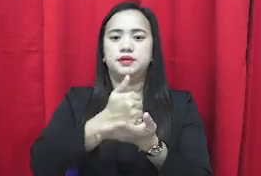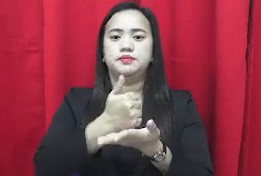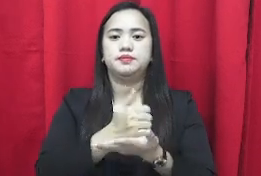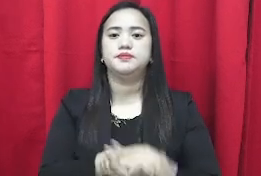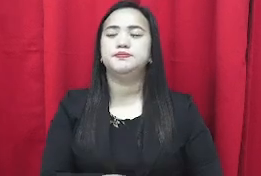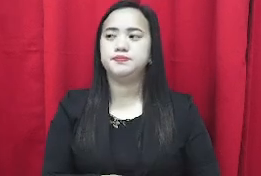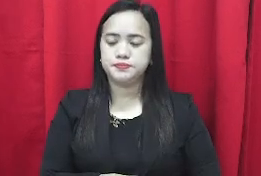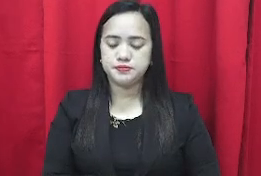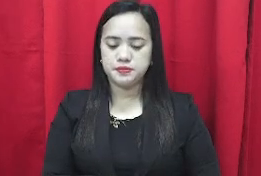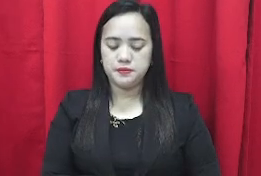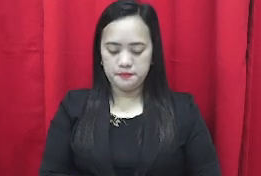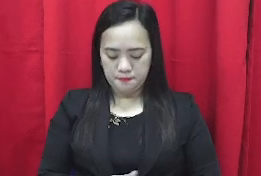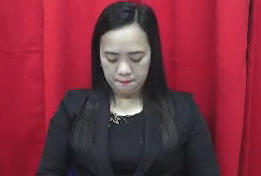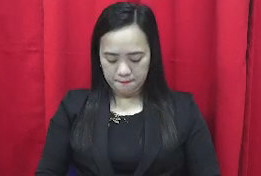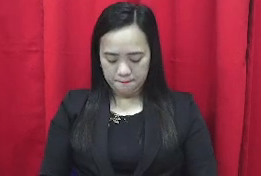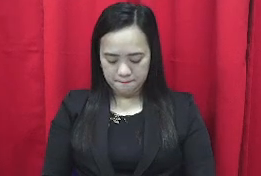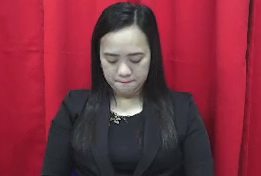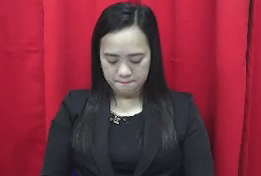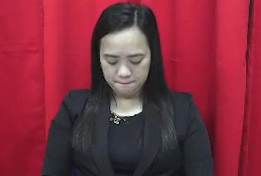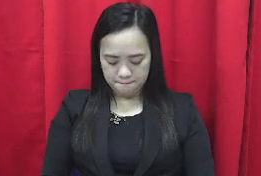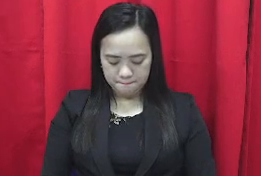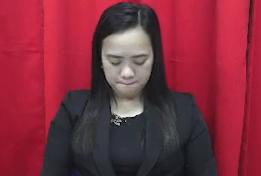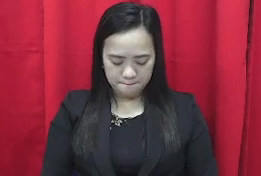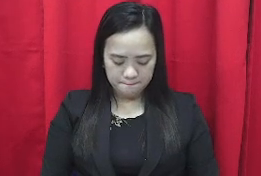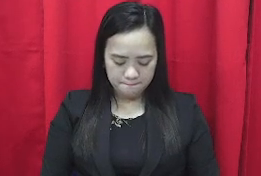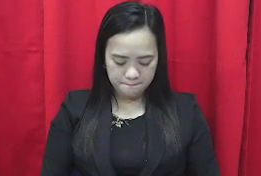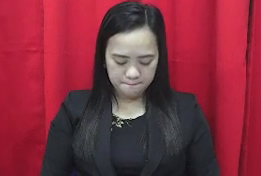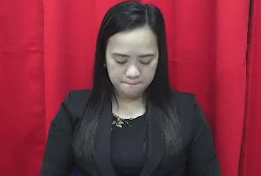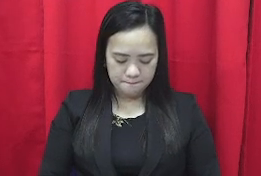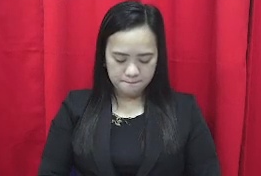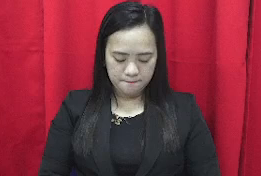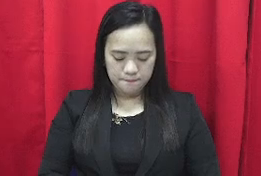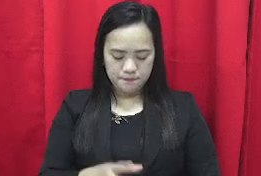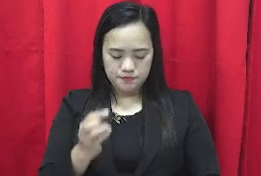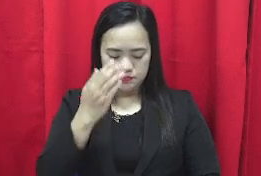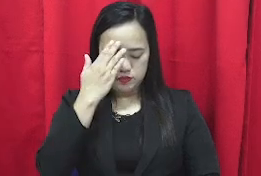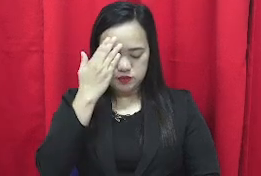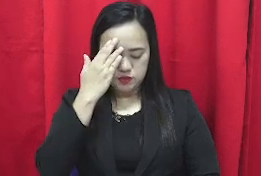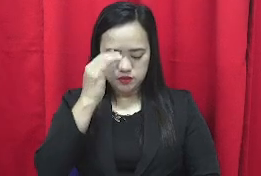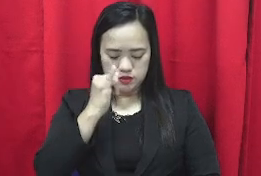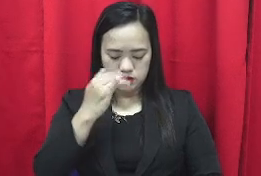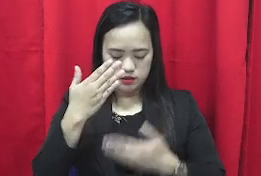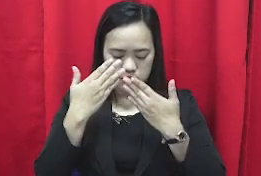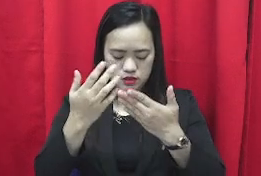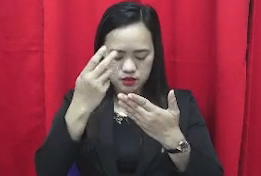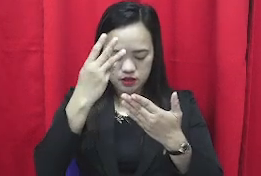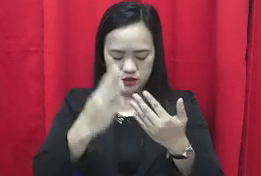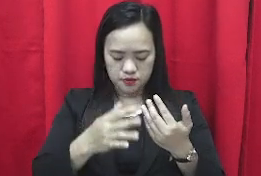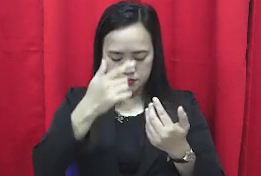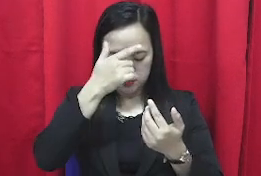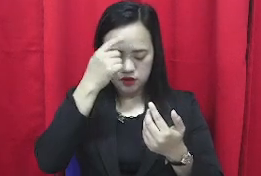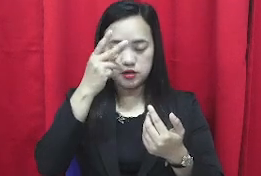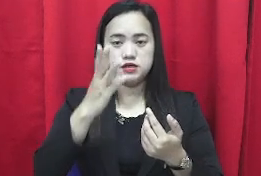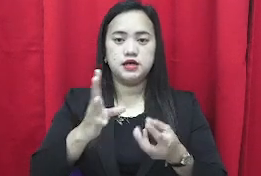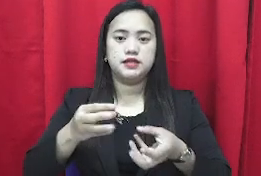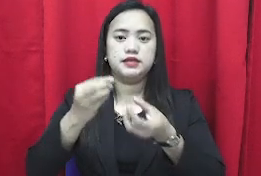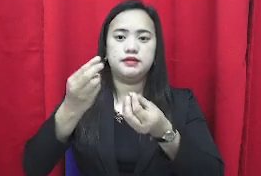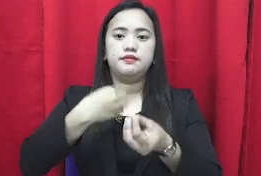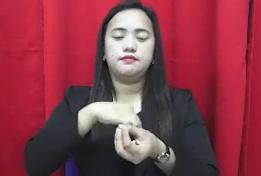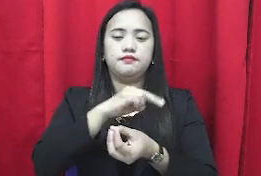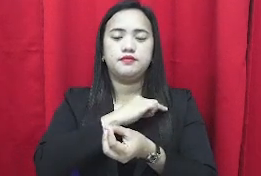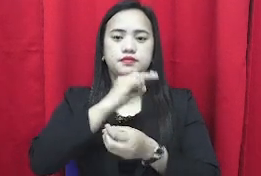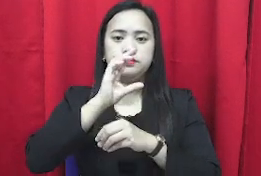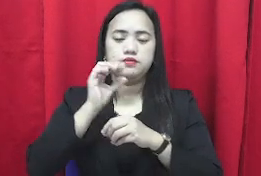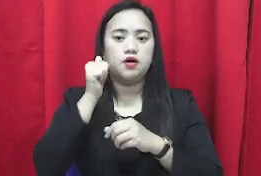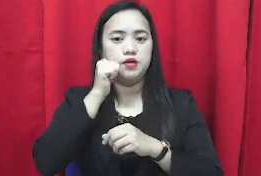amen and Alam niyo po mga kapatid no at ako'y nagpapasalamat sa panginoon na patuloy tayong binibiyayaan niya ng pagkakataon na tayo